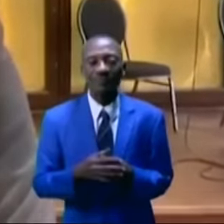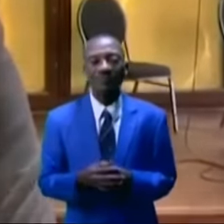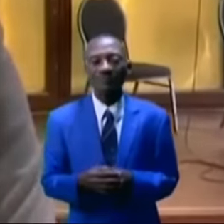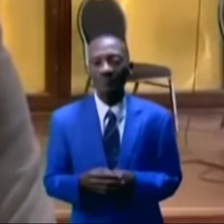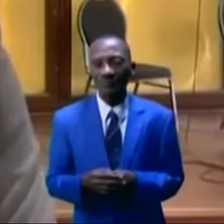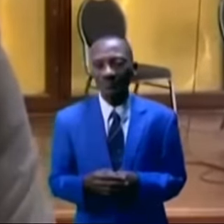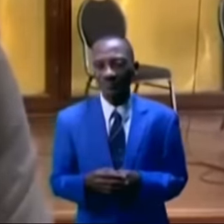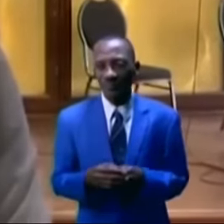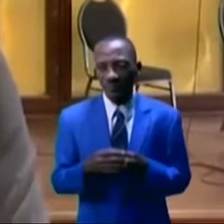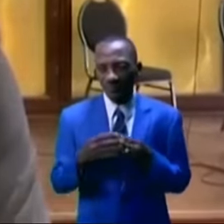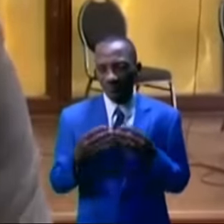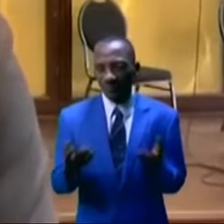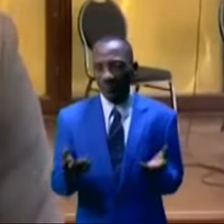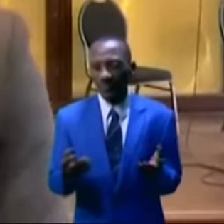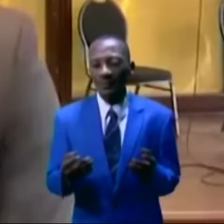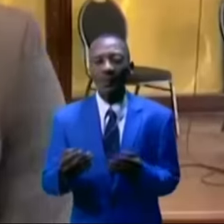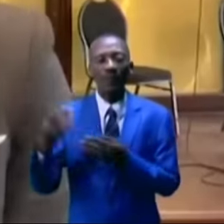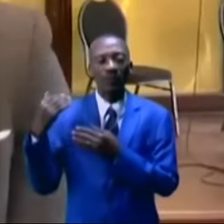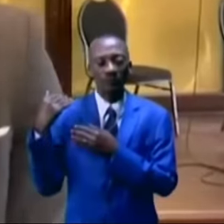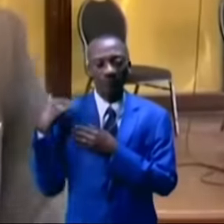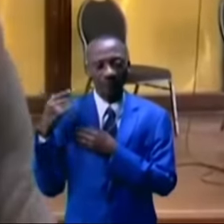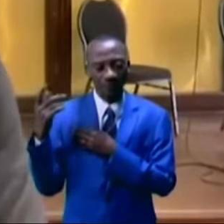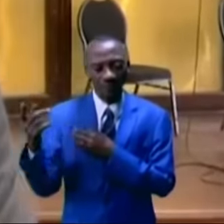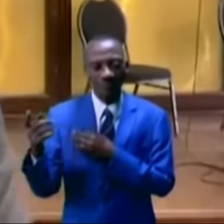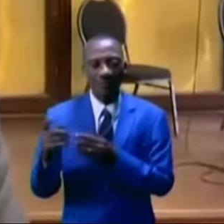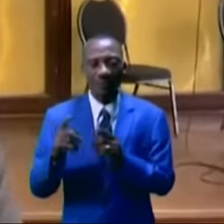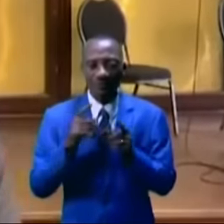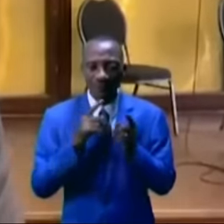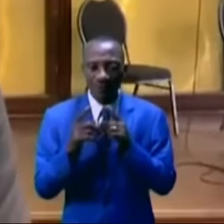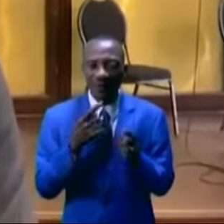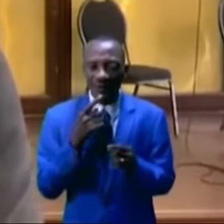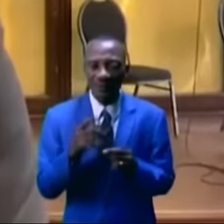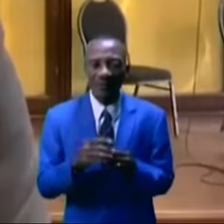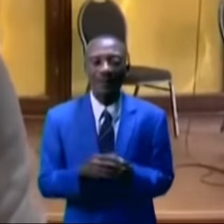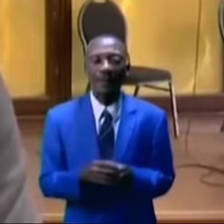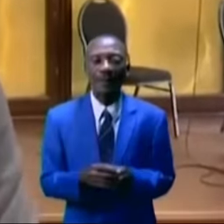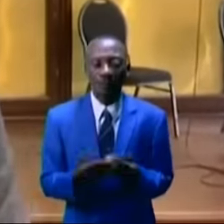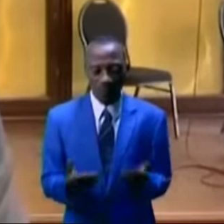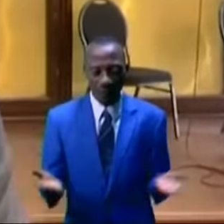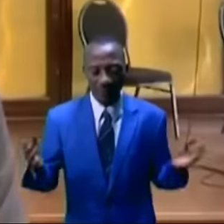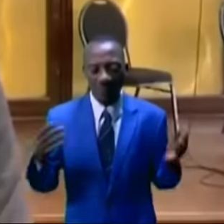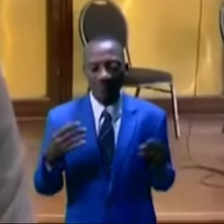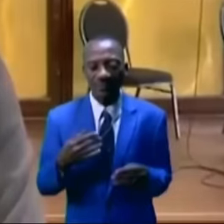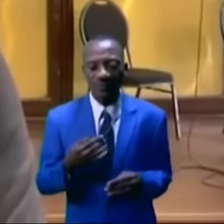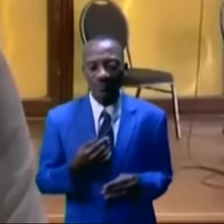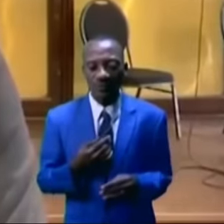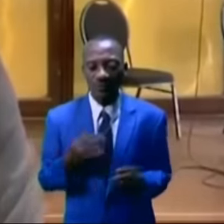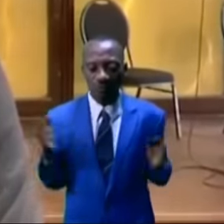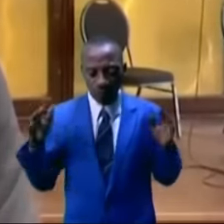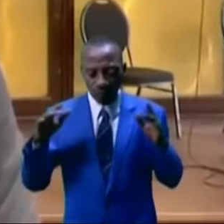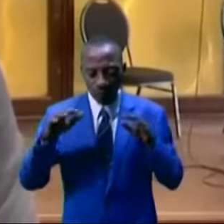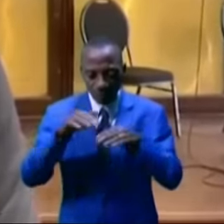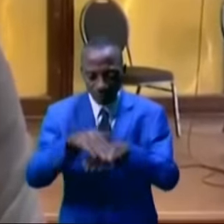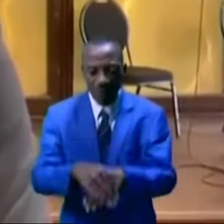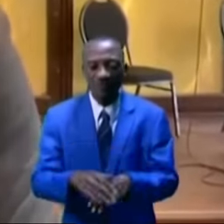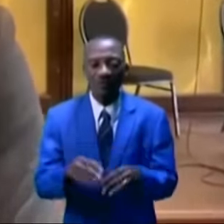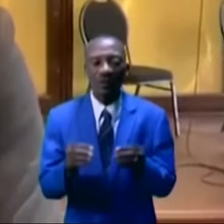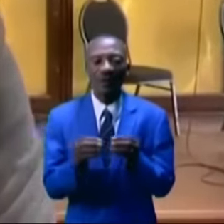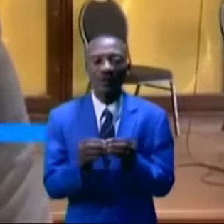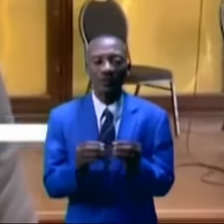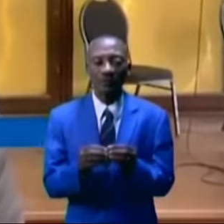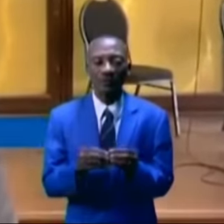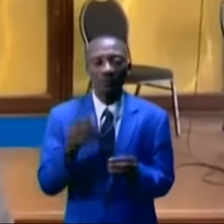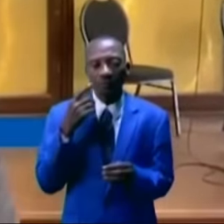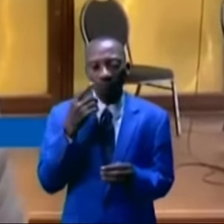les améliorations aussi bien des parties déclarantes que de toutes les parties prenantes pour qu'en fait, en fin de compte, ce rapport puisse être le